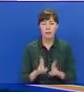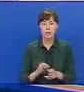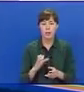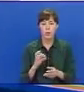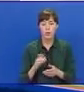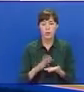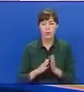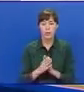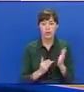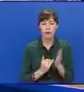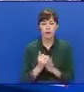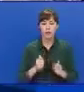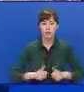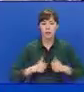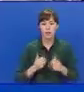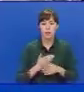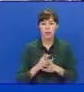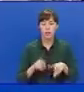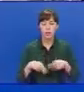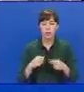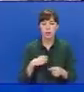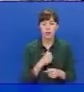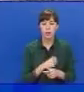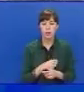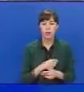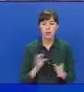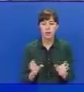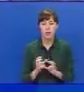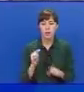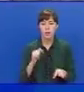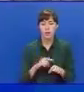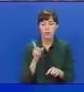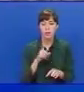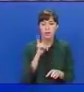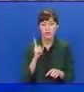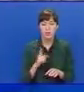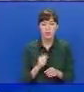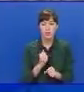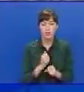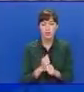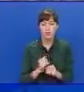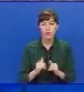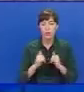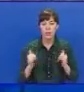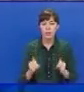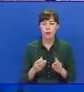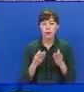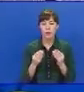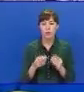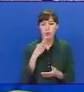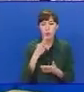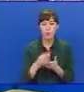әлеуметтік жағдайын көтеруге барынша қолдау білдіруде. Өздеріне деген қамқорлықты сезінген жастар еңбектерін еселеп, одан әрі